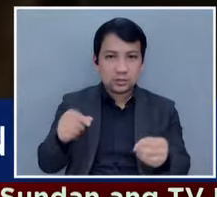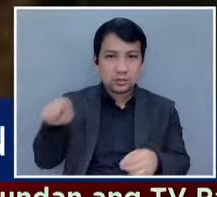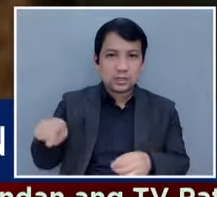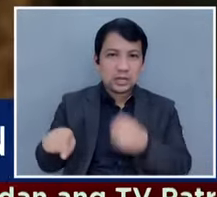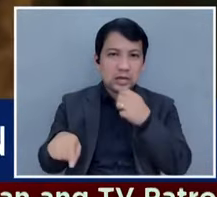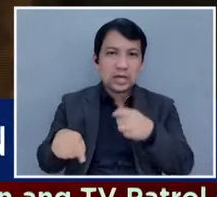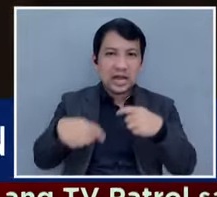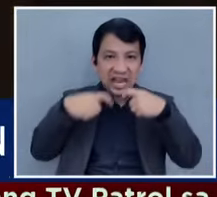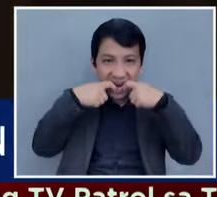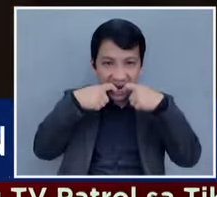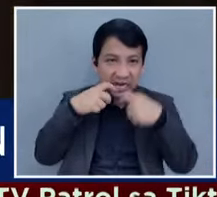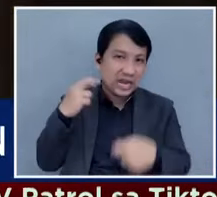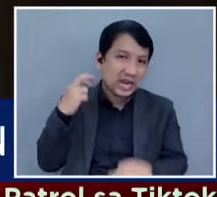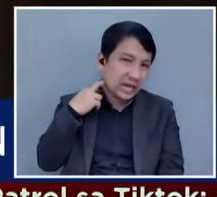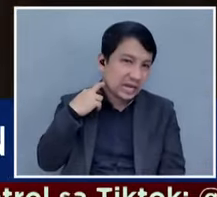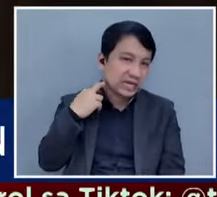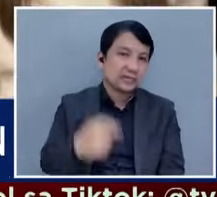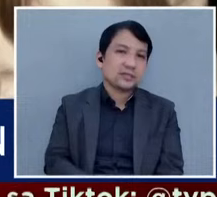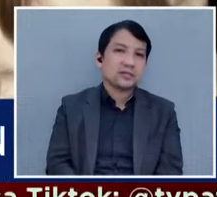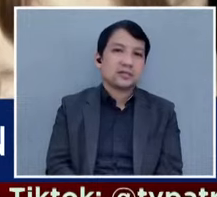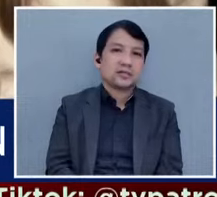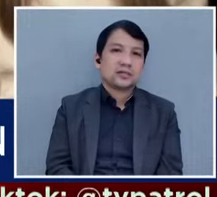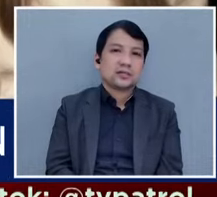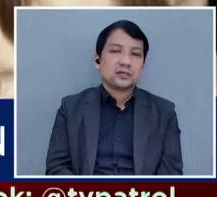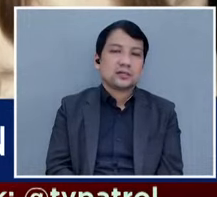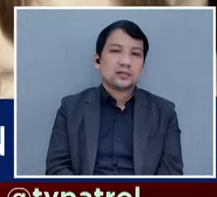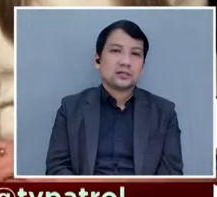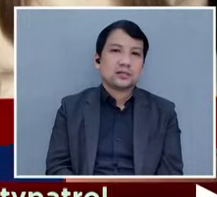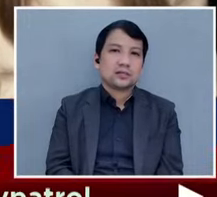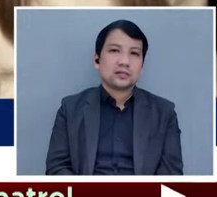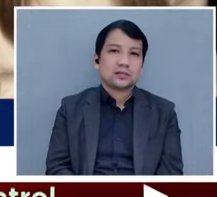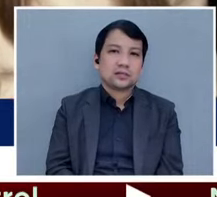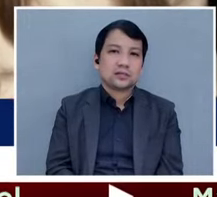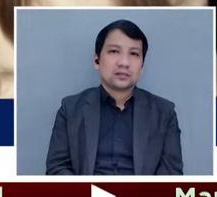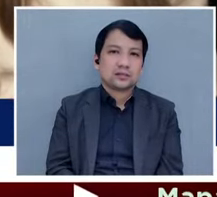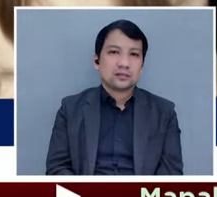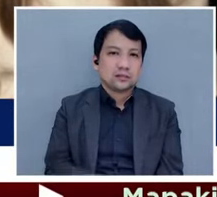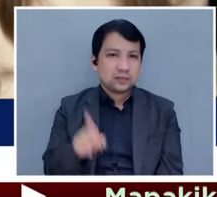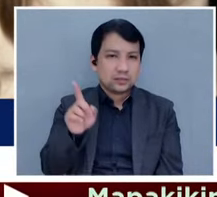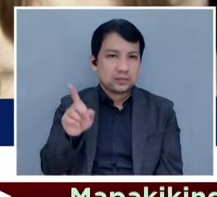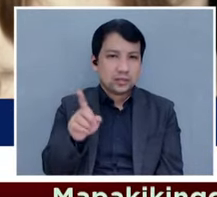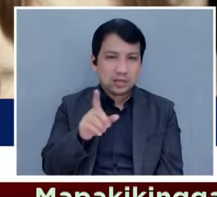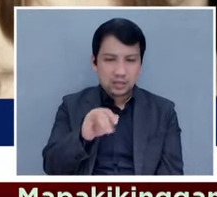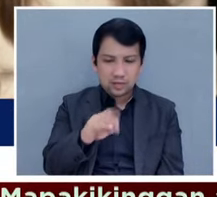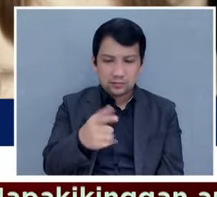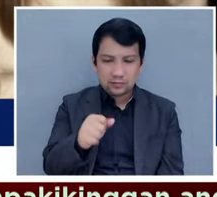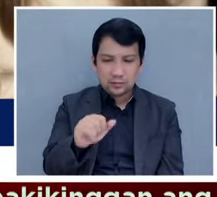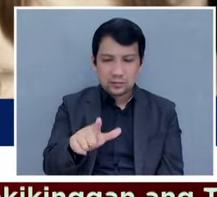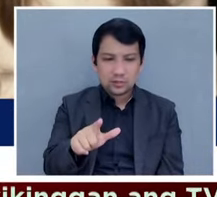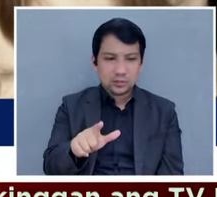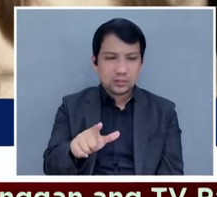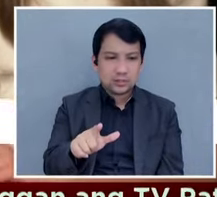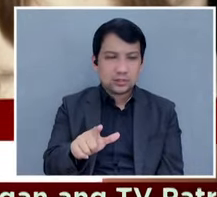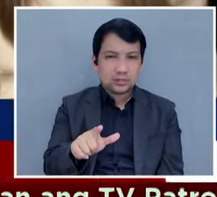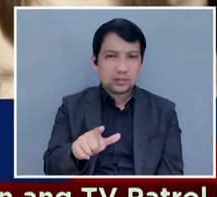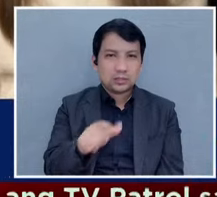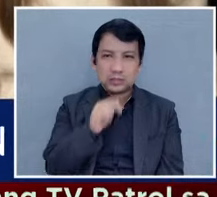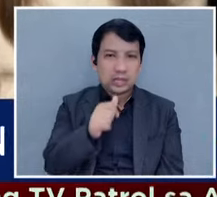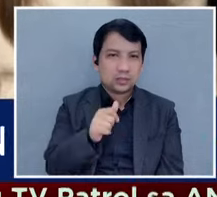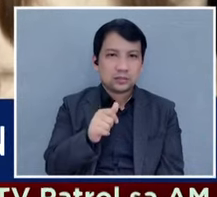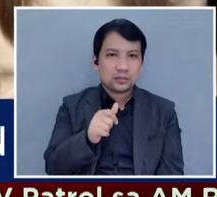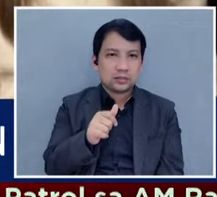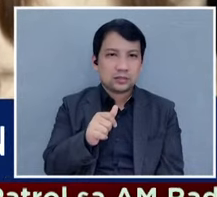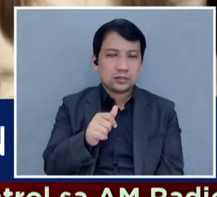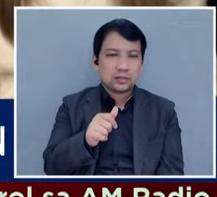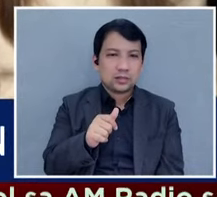vampira. Abigail is unlike any other vampire. It's a vampire ballerina that